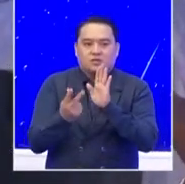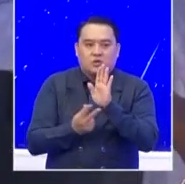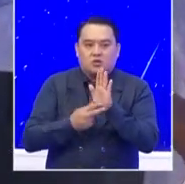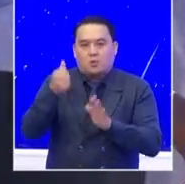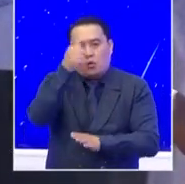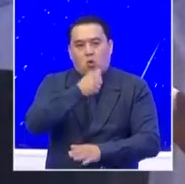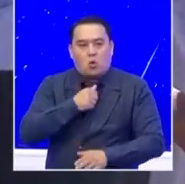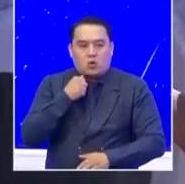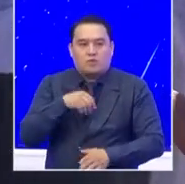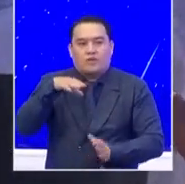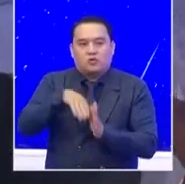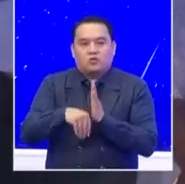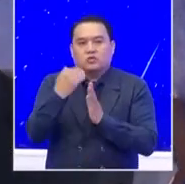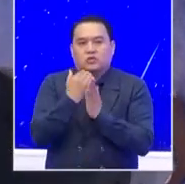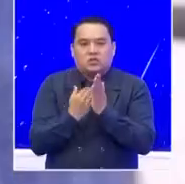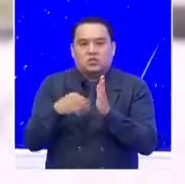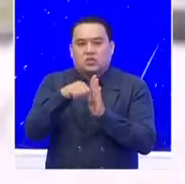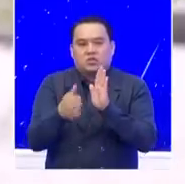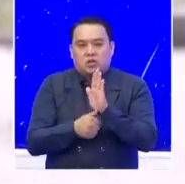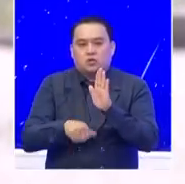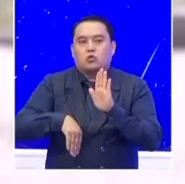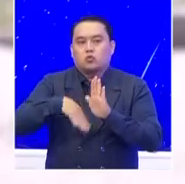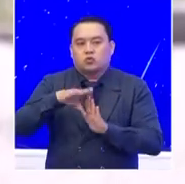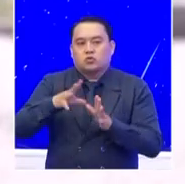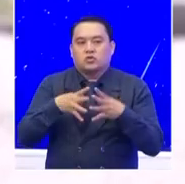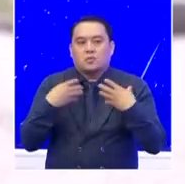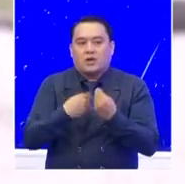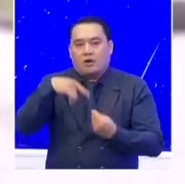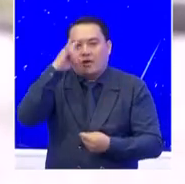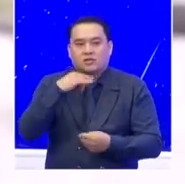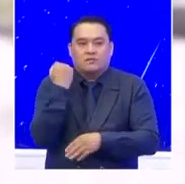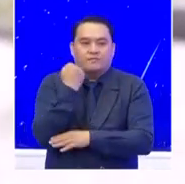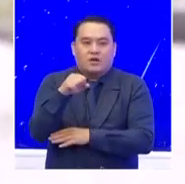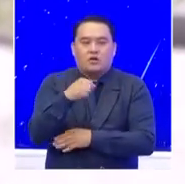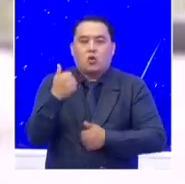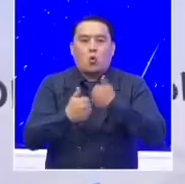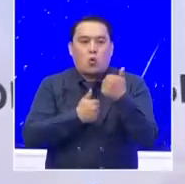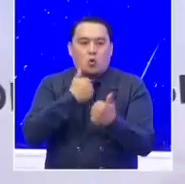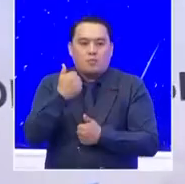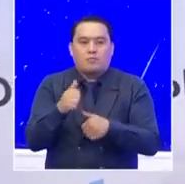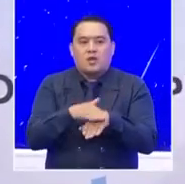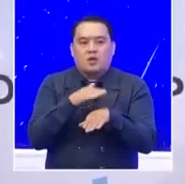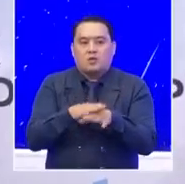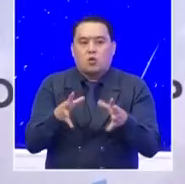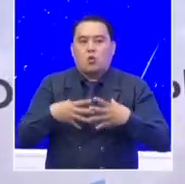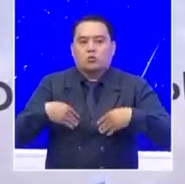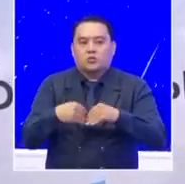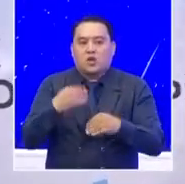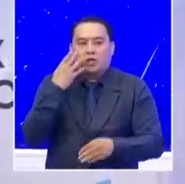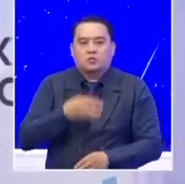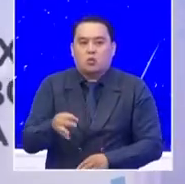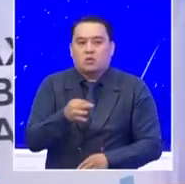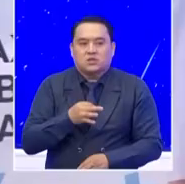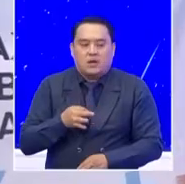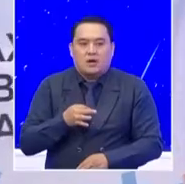году Карибаевы вошли в список 16 лучших семей Казахстана, выиграв региональный конкурс «Мерейли отбасы» в Алматинской